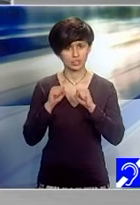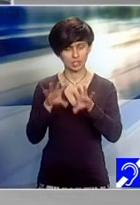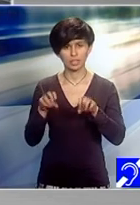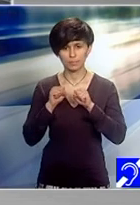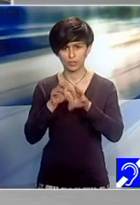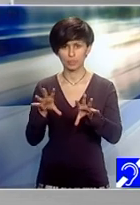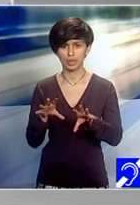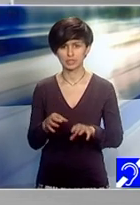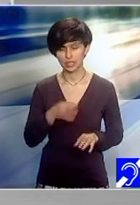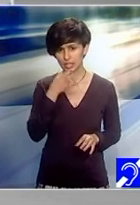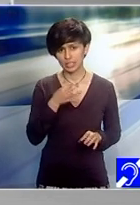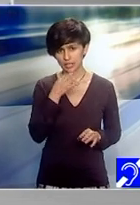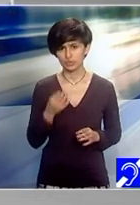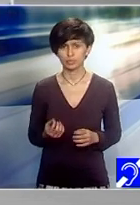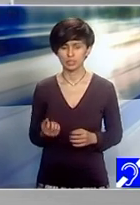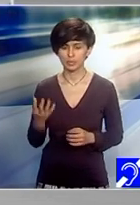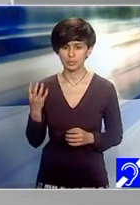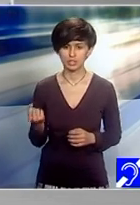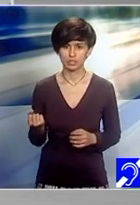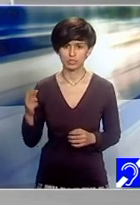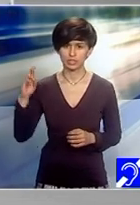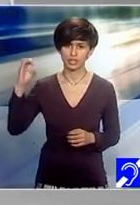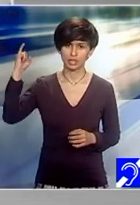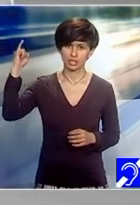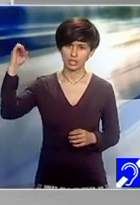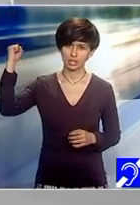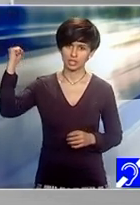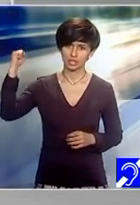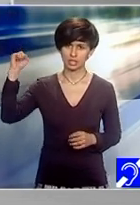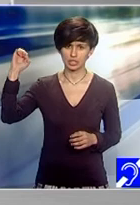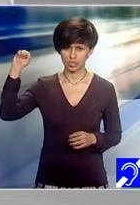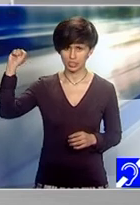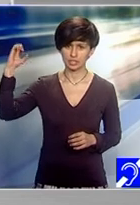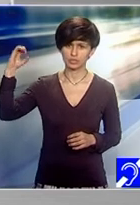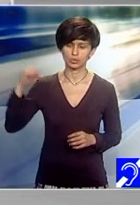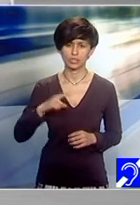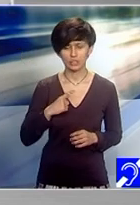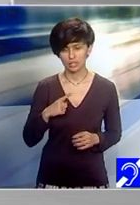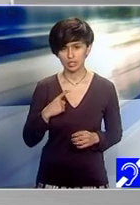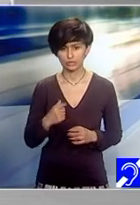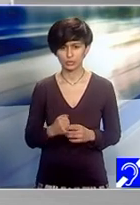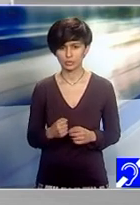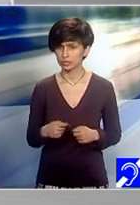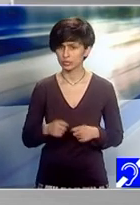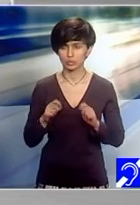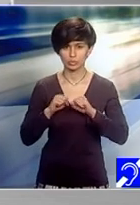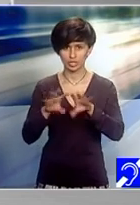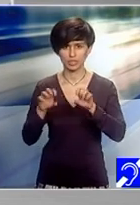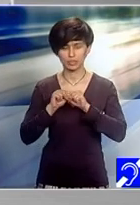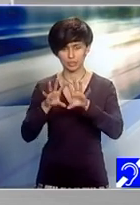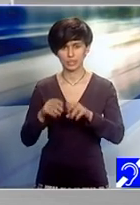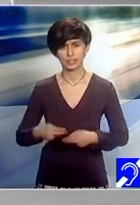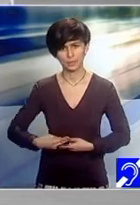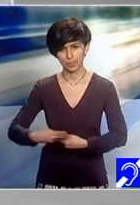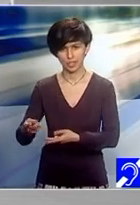ce riscuri sunt la acest test, că toate întreabă, ce urmează în cazul unui rezultat pozitiv, toate aceste informații le distribuim și aici